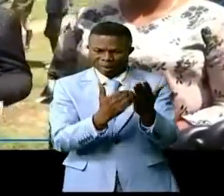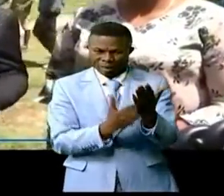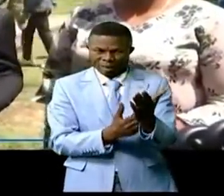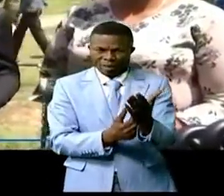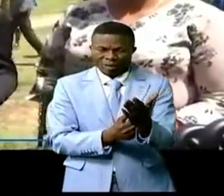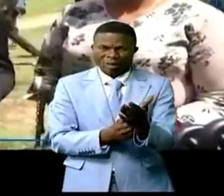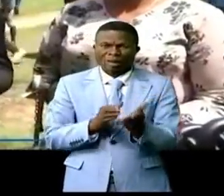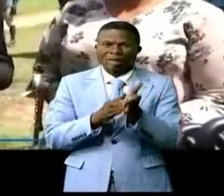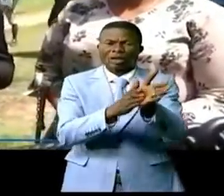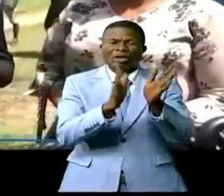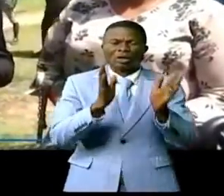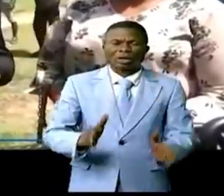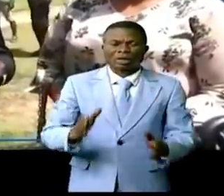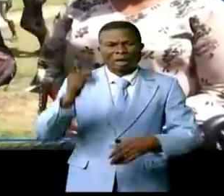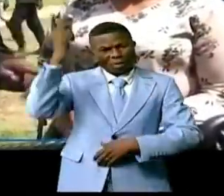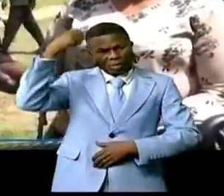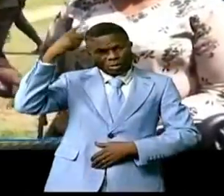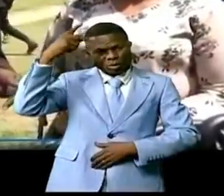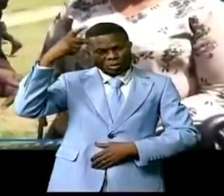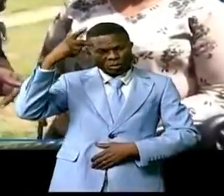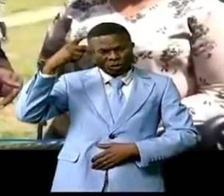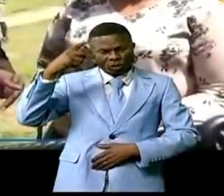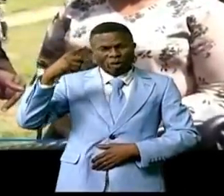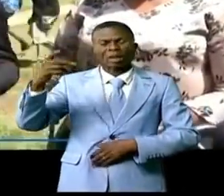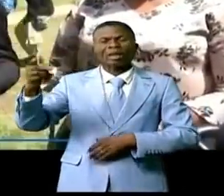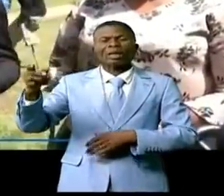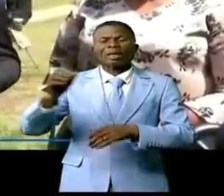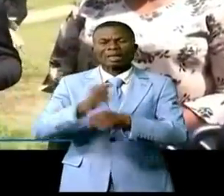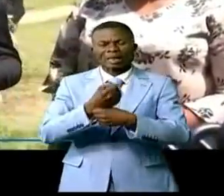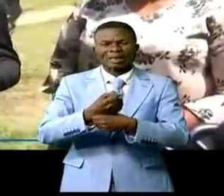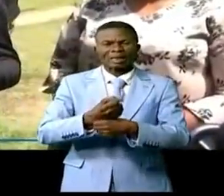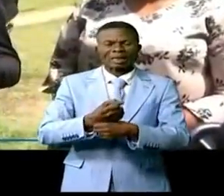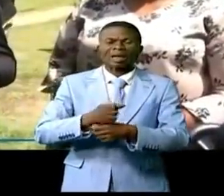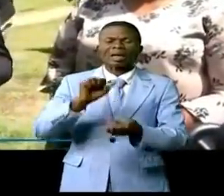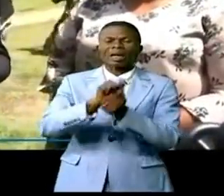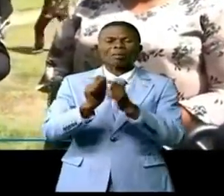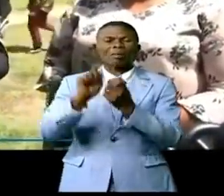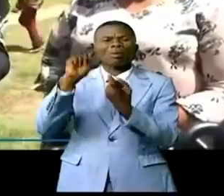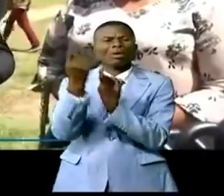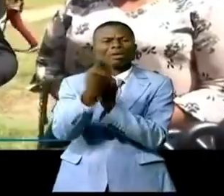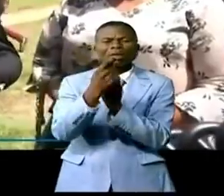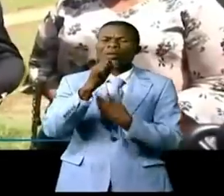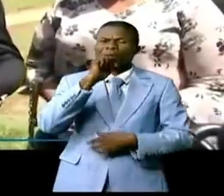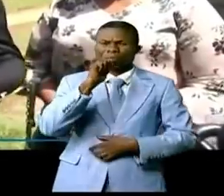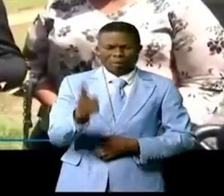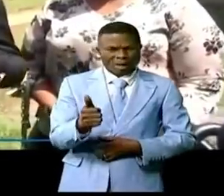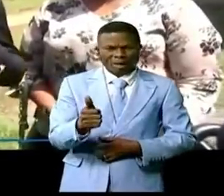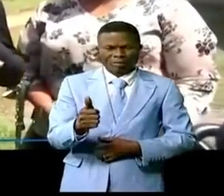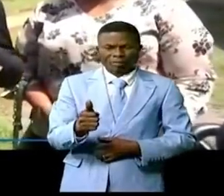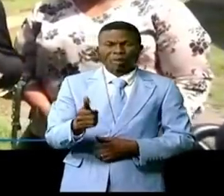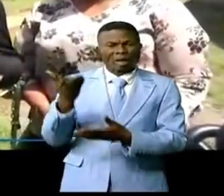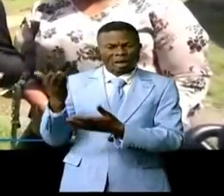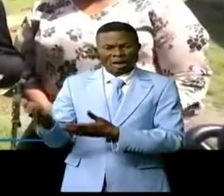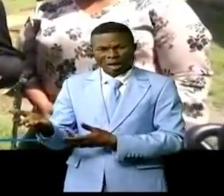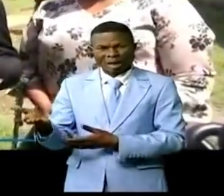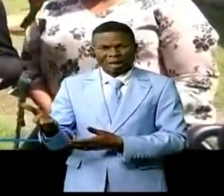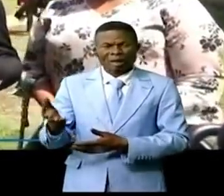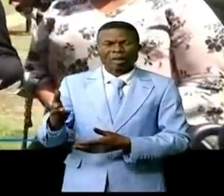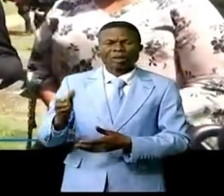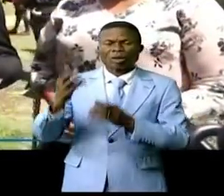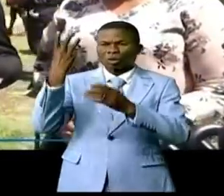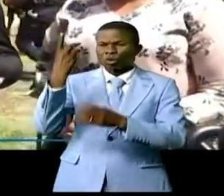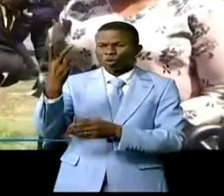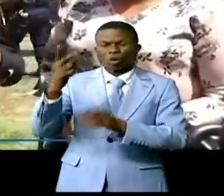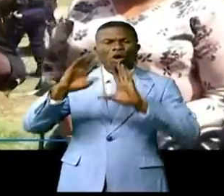leaders politiques de ne pas inoculer les tribalismes. De l'autre côté, c'est-à-dire les deux